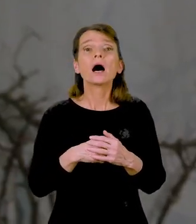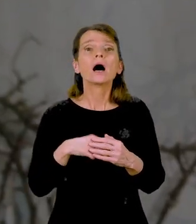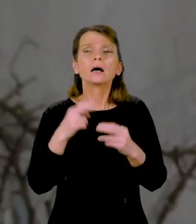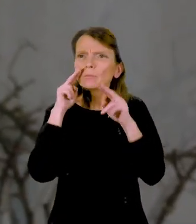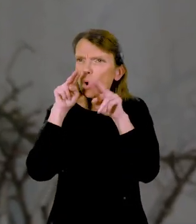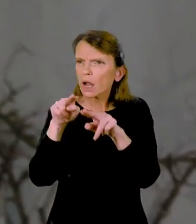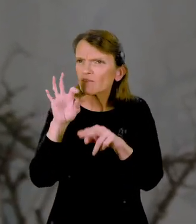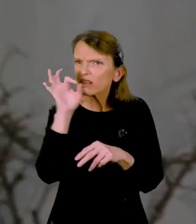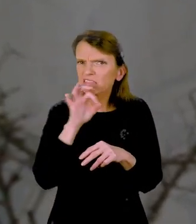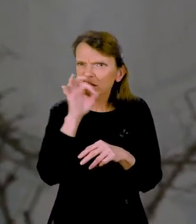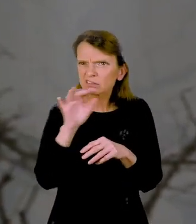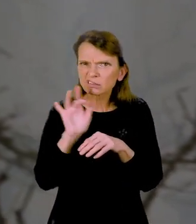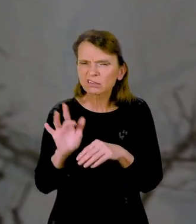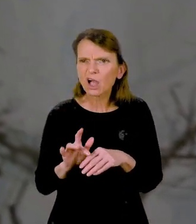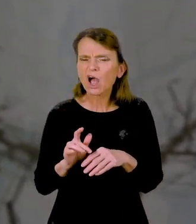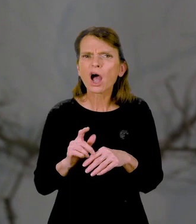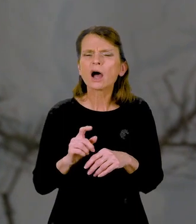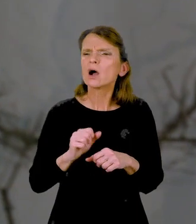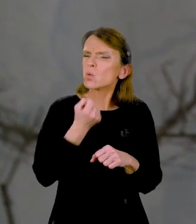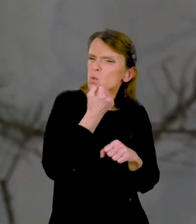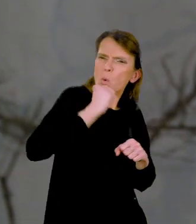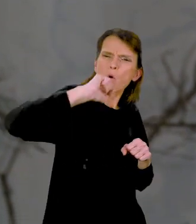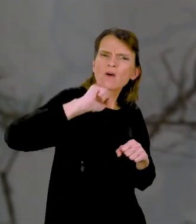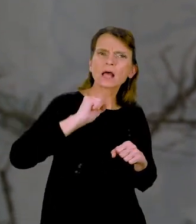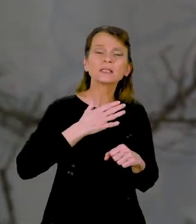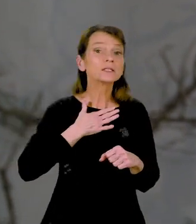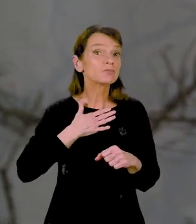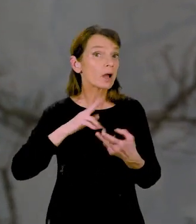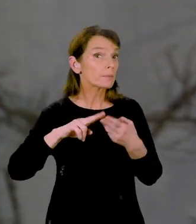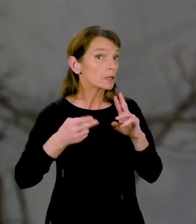Zreti v nič, mu kljubovati svojim načinom.